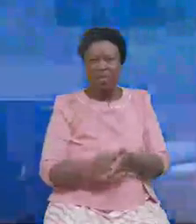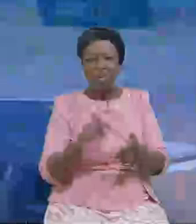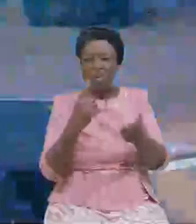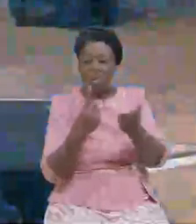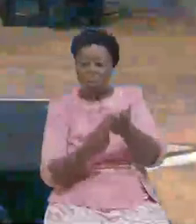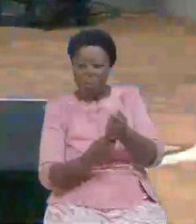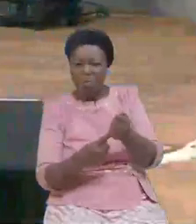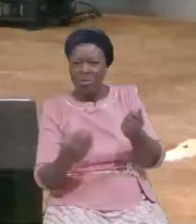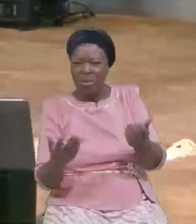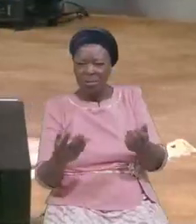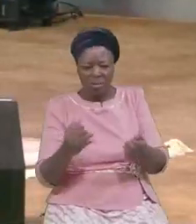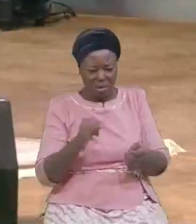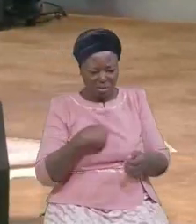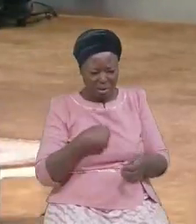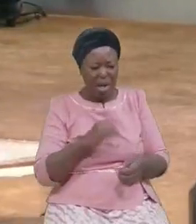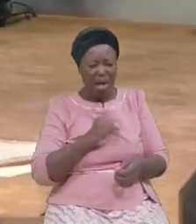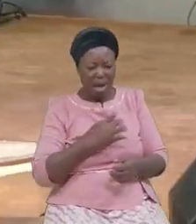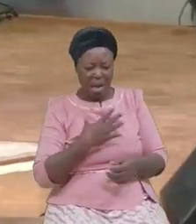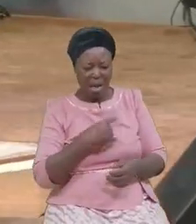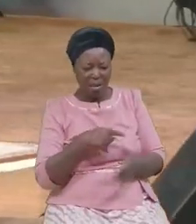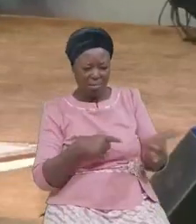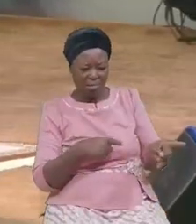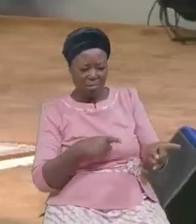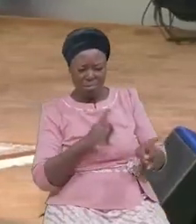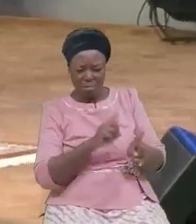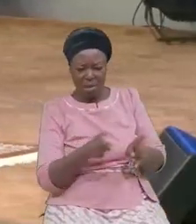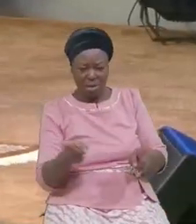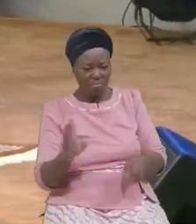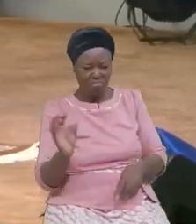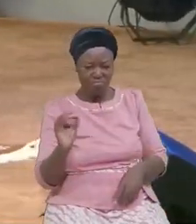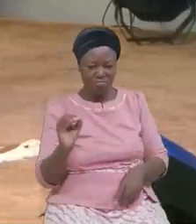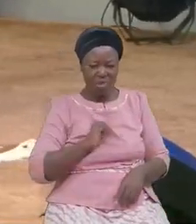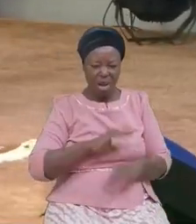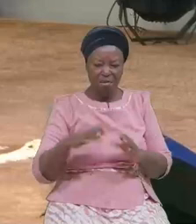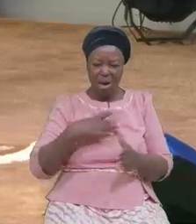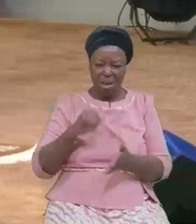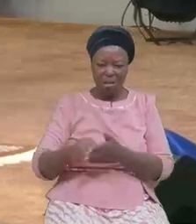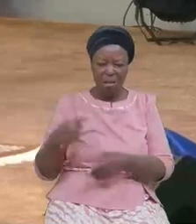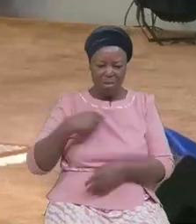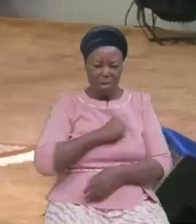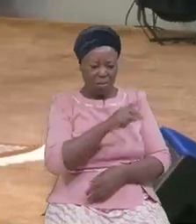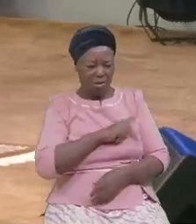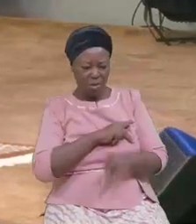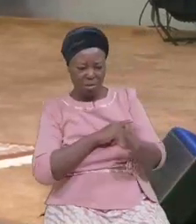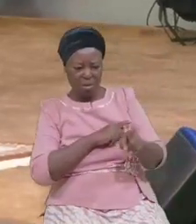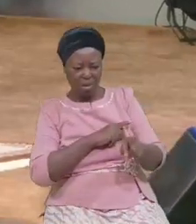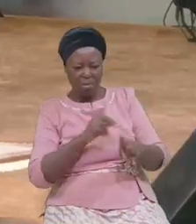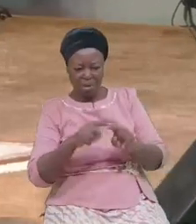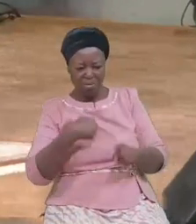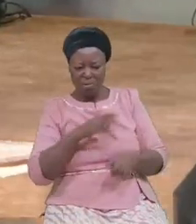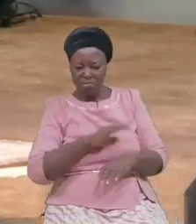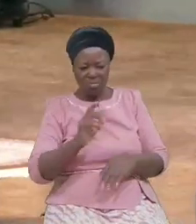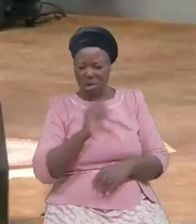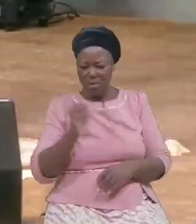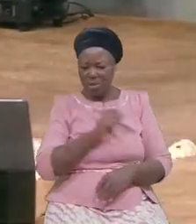partialité, j'aime ceci, je n'aime pas l'autre là-bas, j'apprécie ceci, je n'apprécie pas l'autre là-bas, et nous vivons